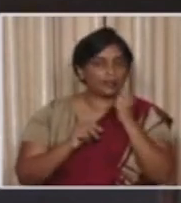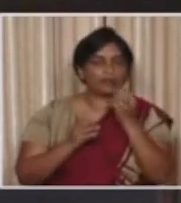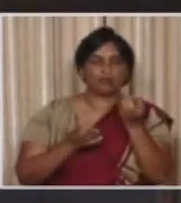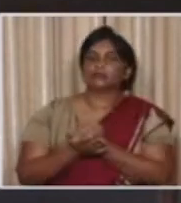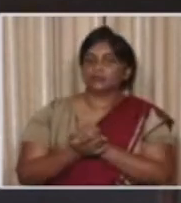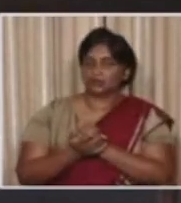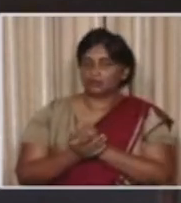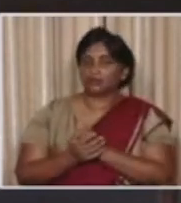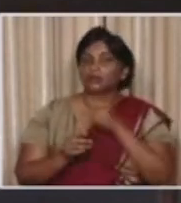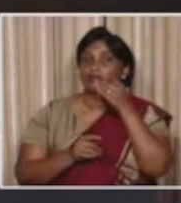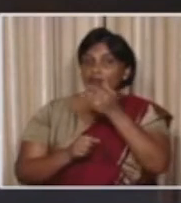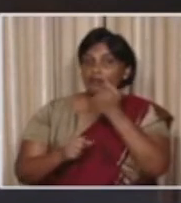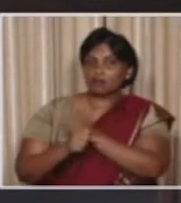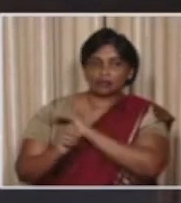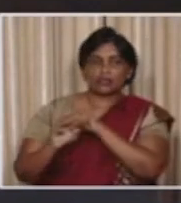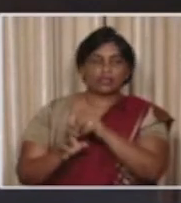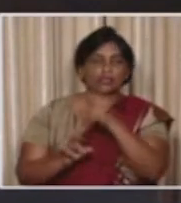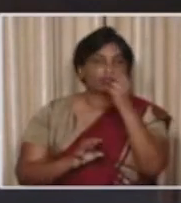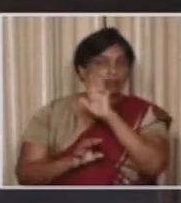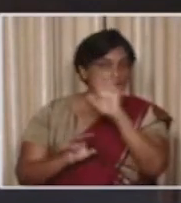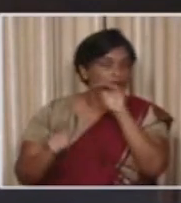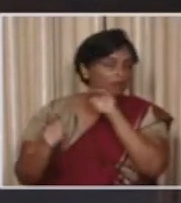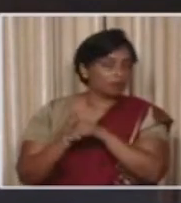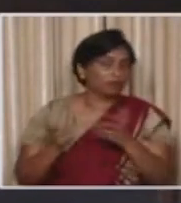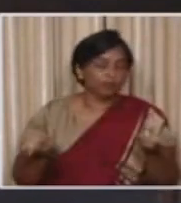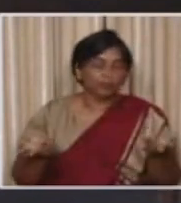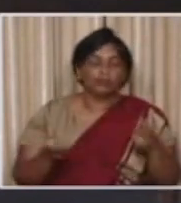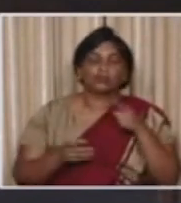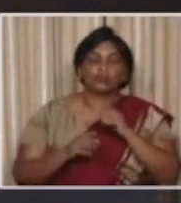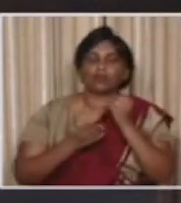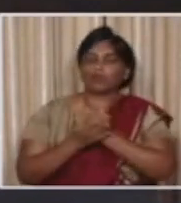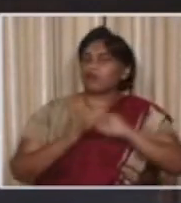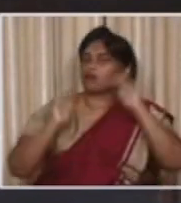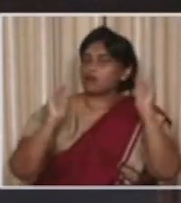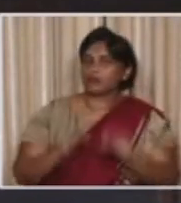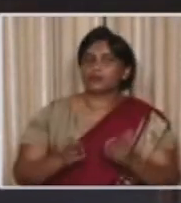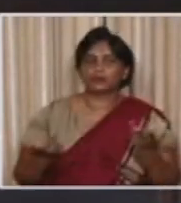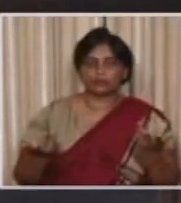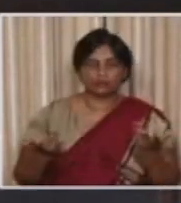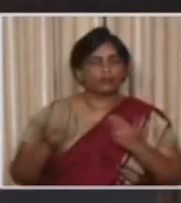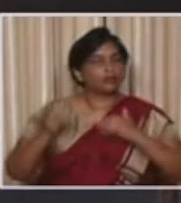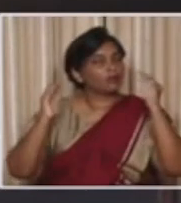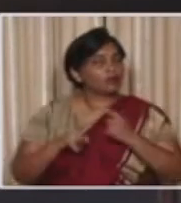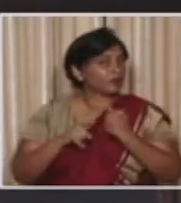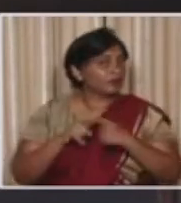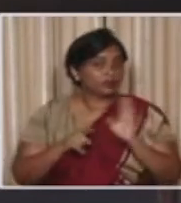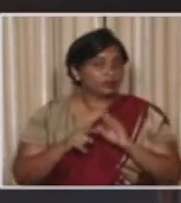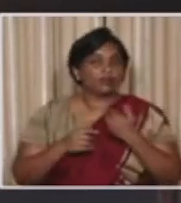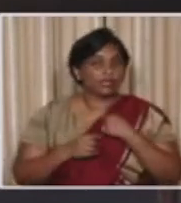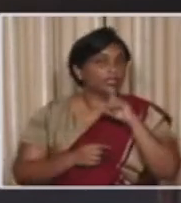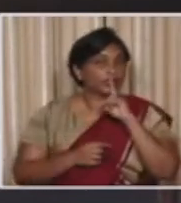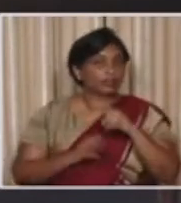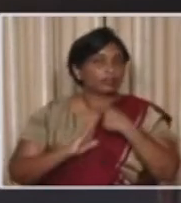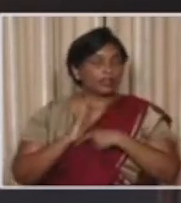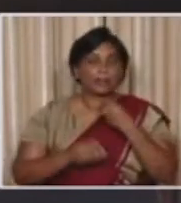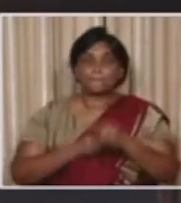නමුත් තමුන්නාසලගේ ආණ්ඩුව 2019 ඇවිල්ලා මොකද කරලා තියෙන්නේ? ඒව ඔක්කොම අඩු කරලා තියෙනවා. ඒව අඩු කරලා විතරක් නෙවෙයි, අපි කිව්වා